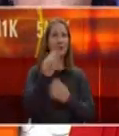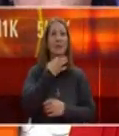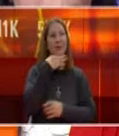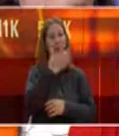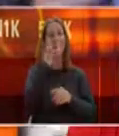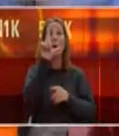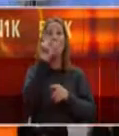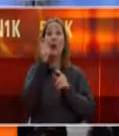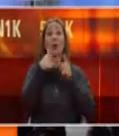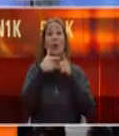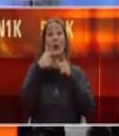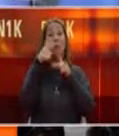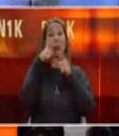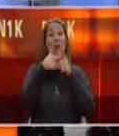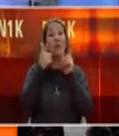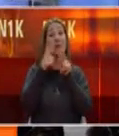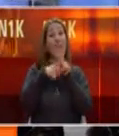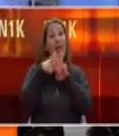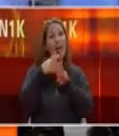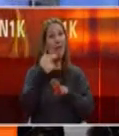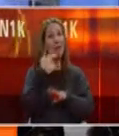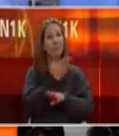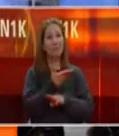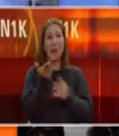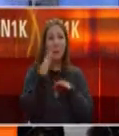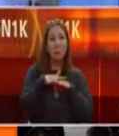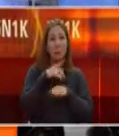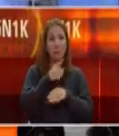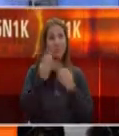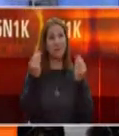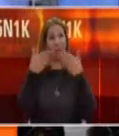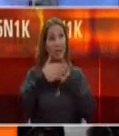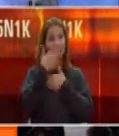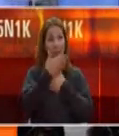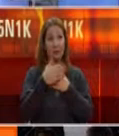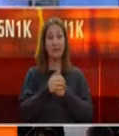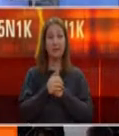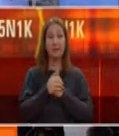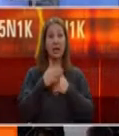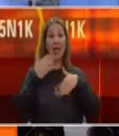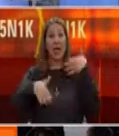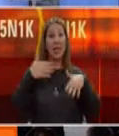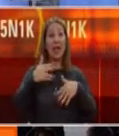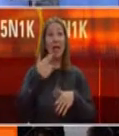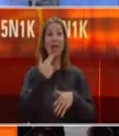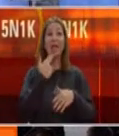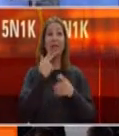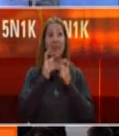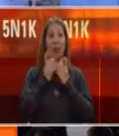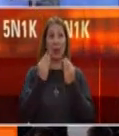Lütfiye Kelleci Birer, siz ne yapıyorsunuz acaba Lütfiye Hanım? İyi akşamlar. Engelli Kadın Derneği olarak